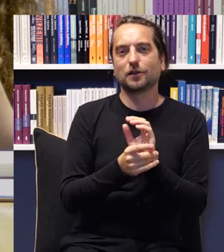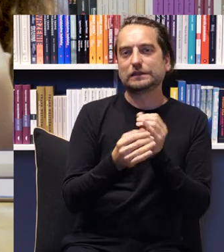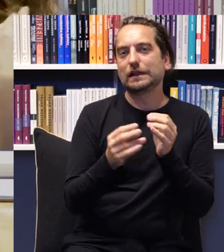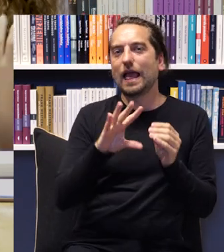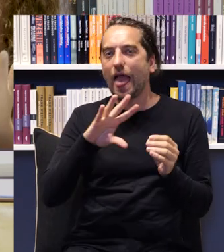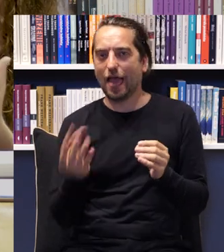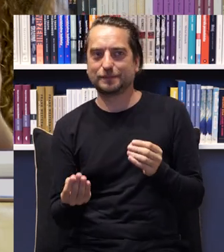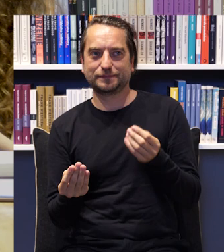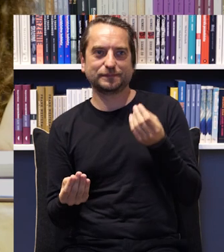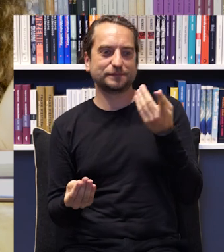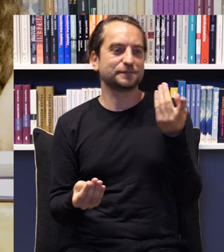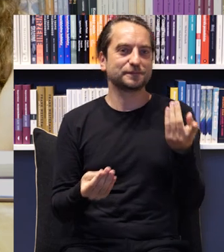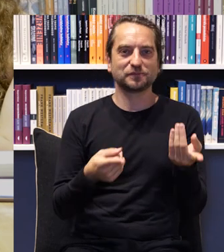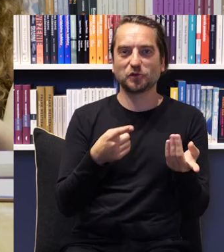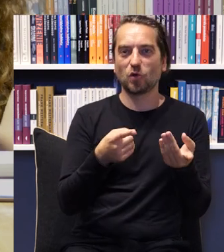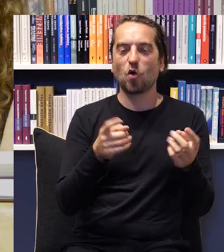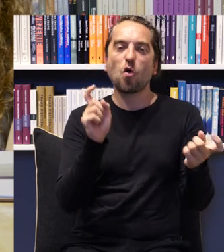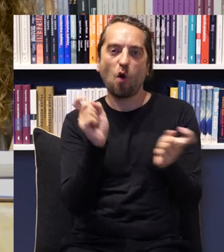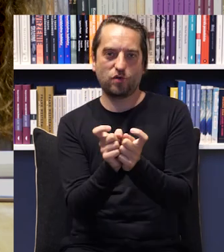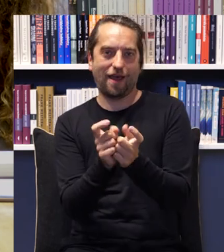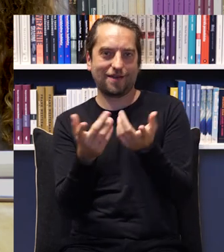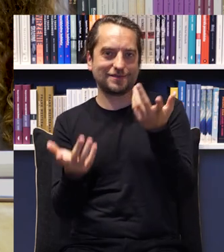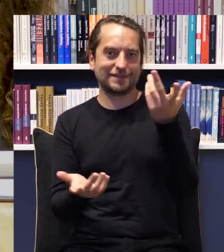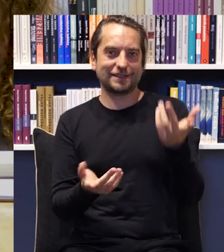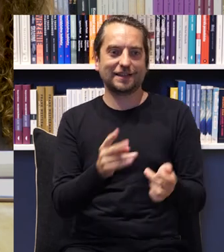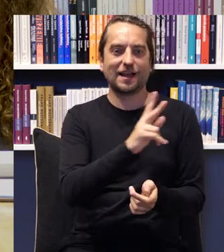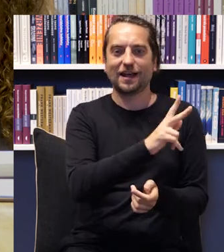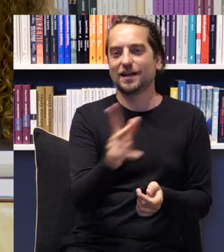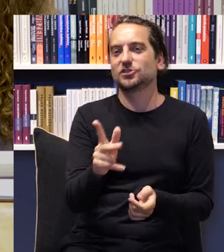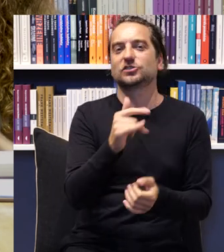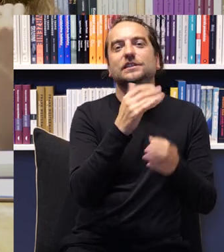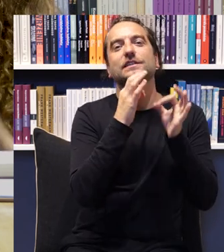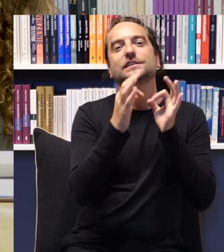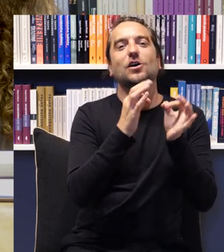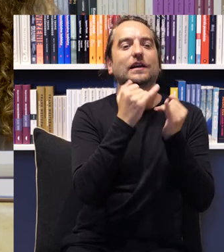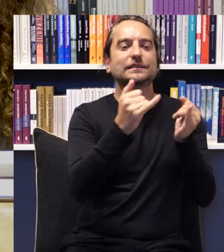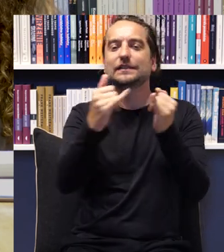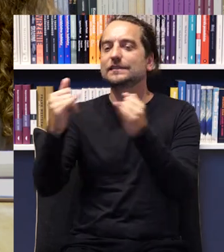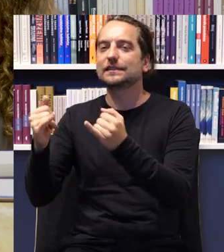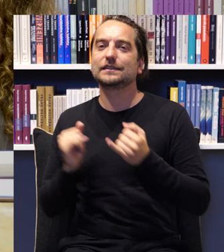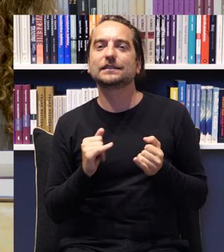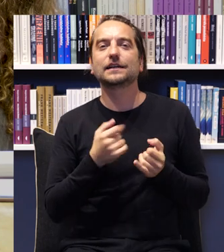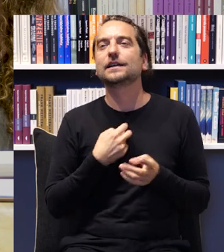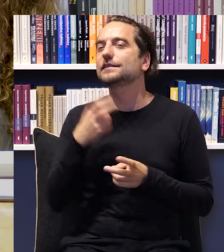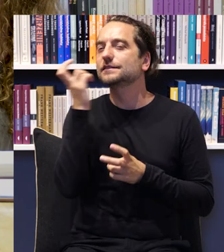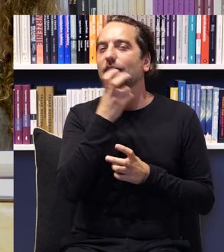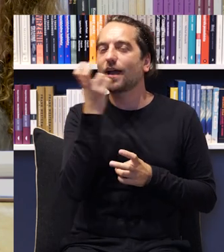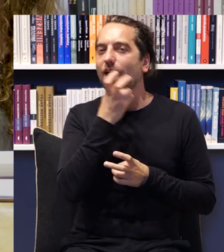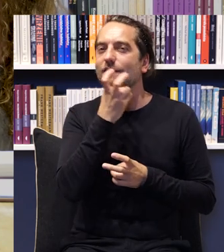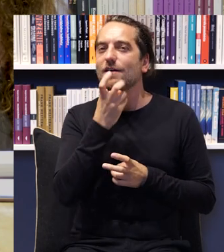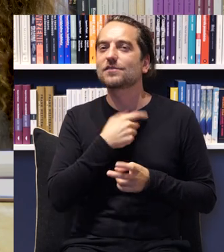absurdach, tym jak różnych ludzi, różne historie w sobie stara się związać. Więc ja jestem też ciekawa, na ile